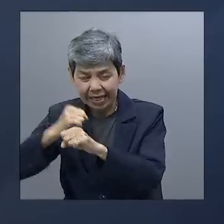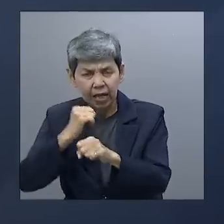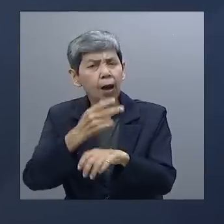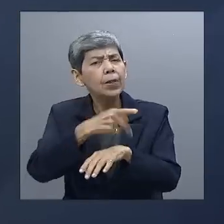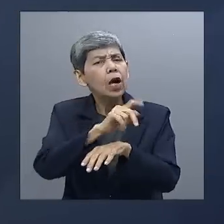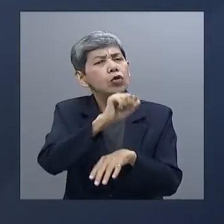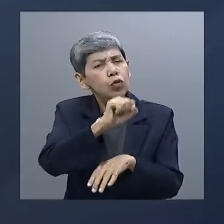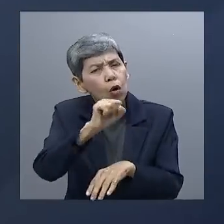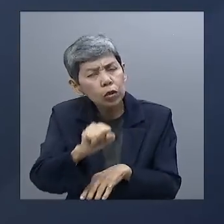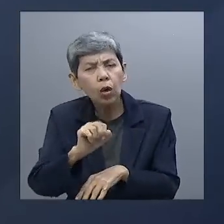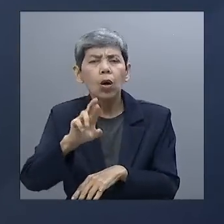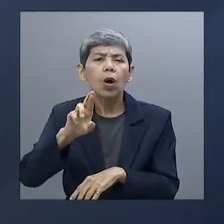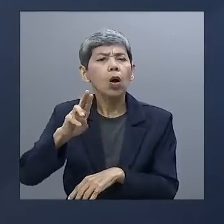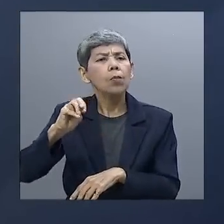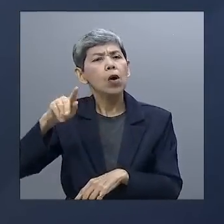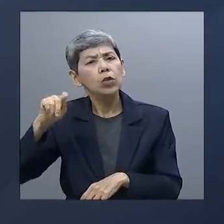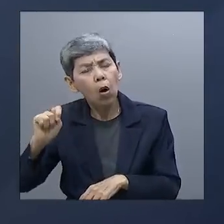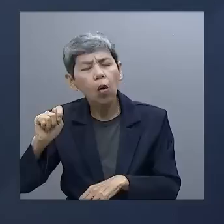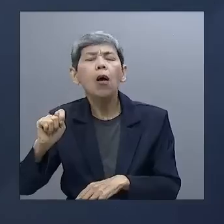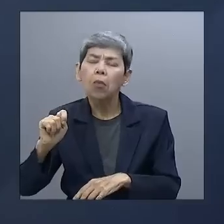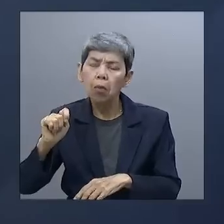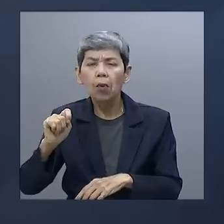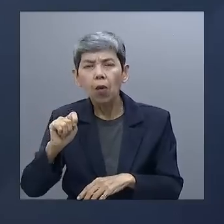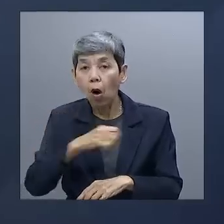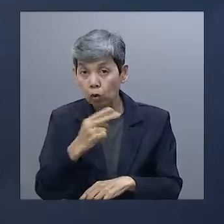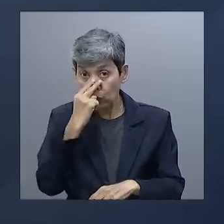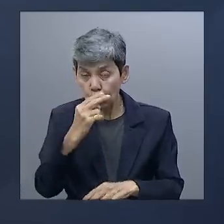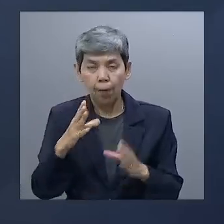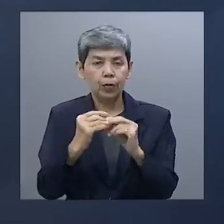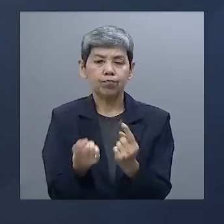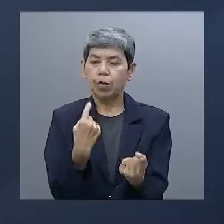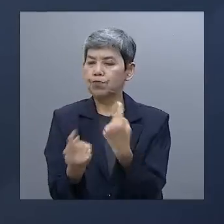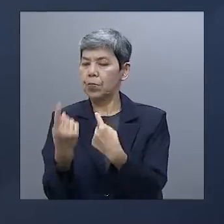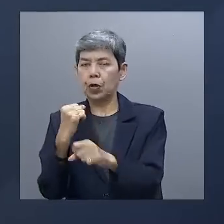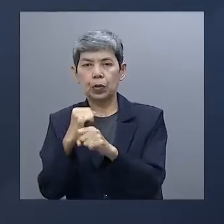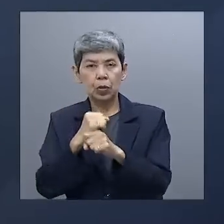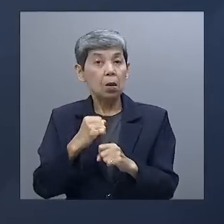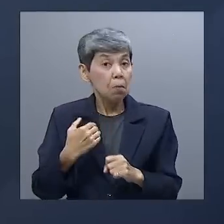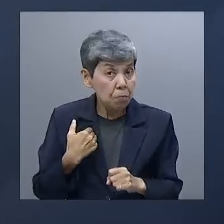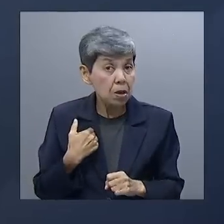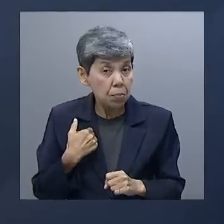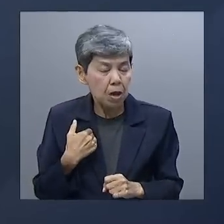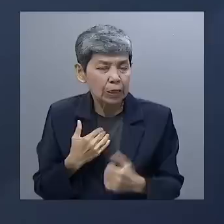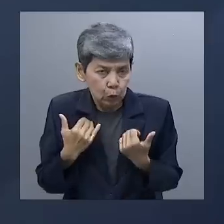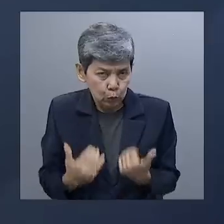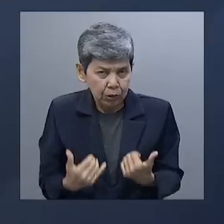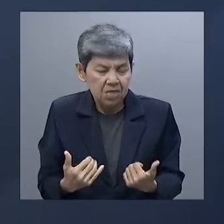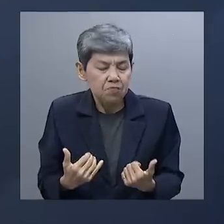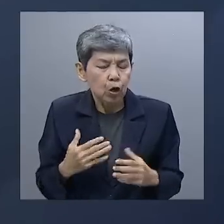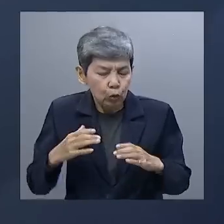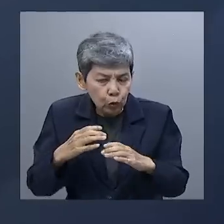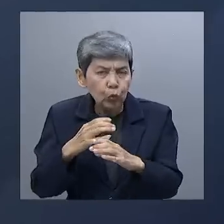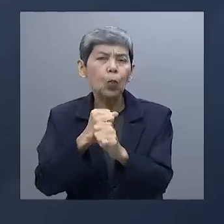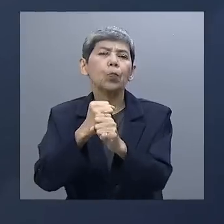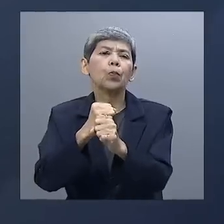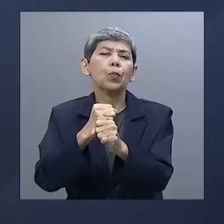าหรือว่ารัฐมนตรีในครม.เรียกว่าขึ้นอยู่กับที่ประชุมแต่บางกรณีก็บอกว่าวันนี้อาจจะสรุปออกมา